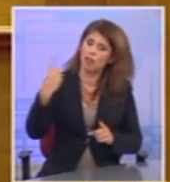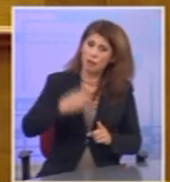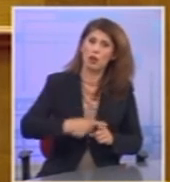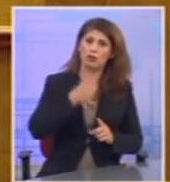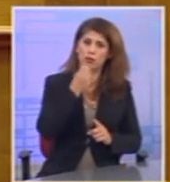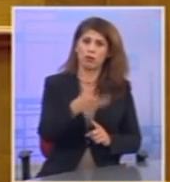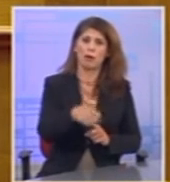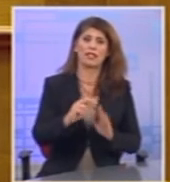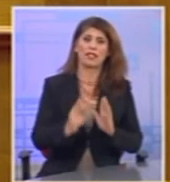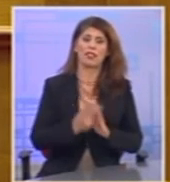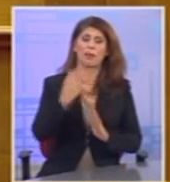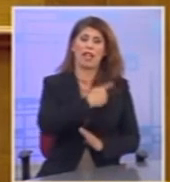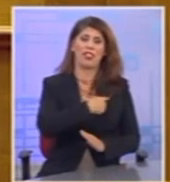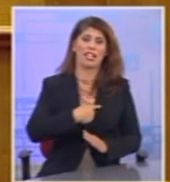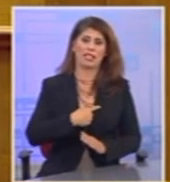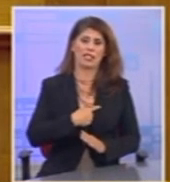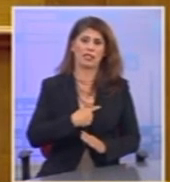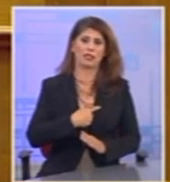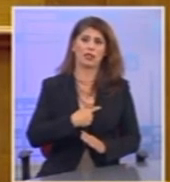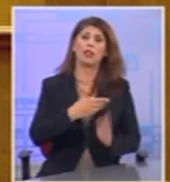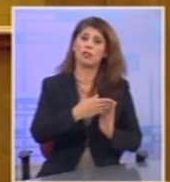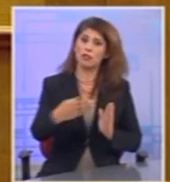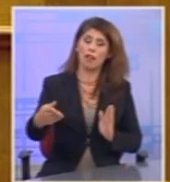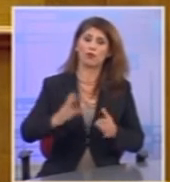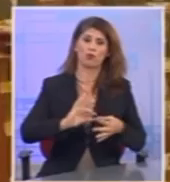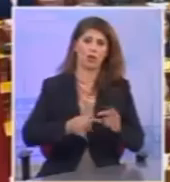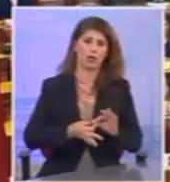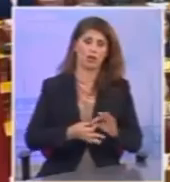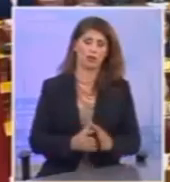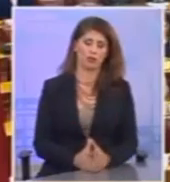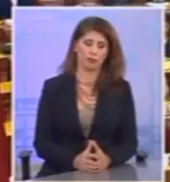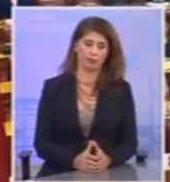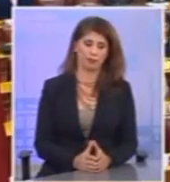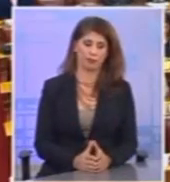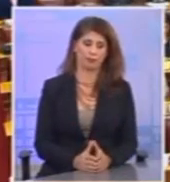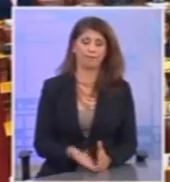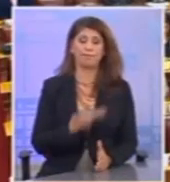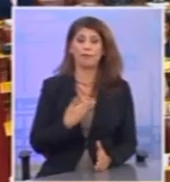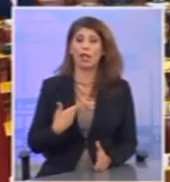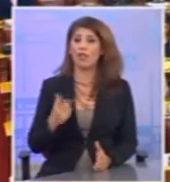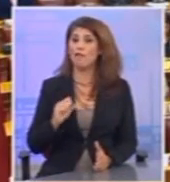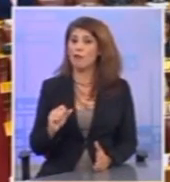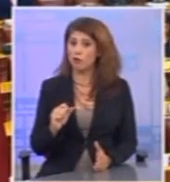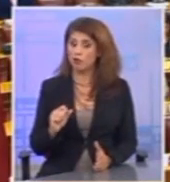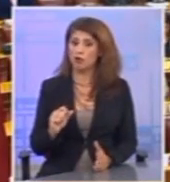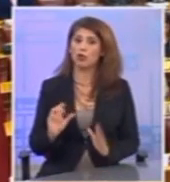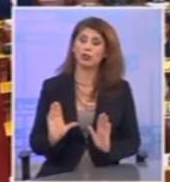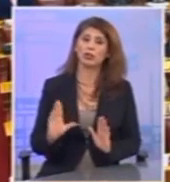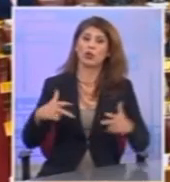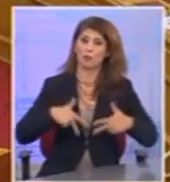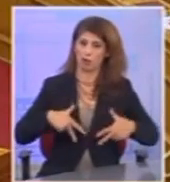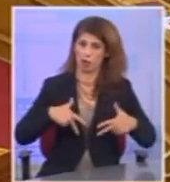δαπάνες από τις διπλές διοικήσεις σε αυτούς τους οργανισμούς. Ο φόβος μας είναι ότι το